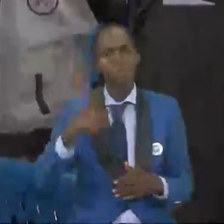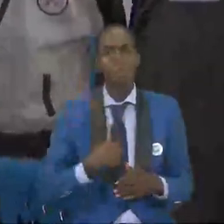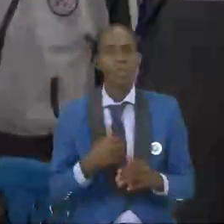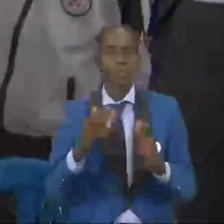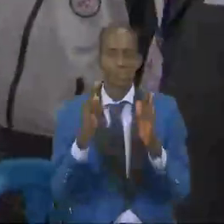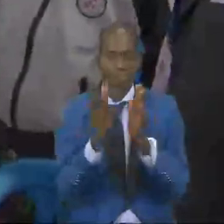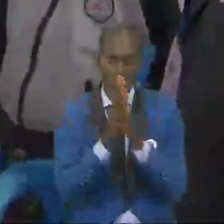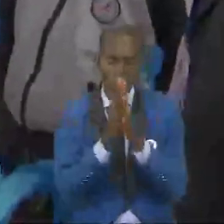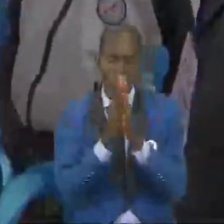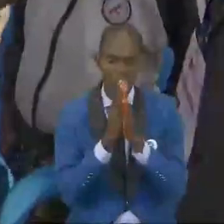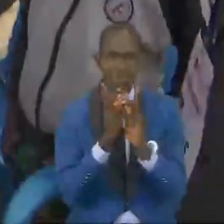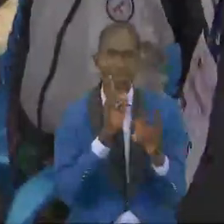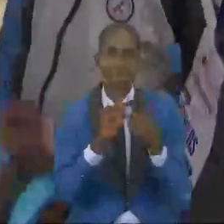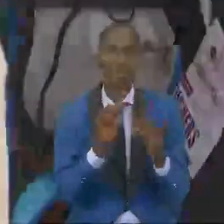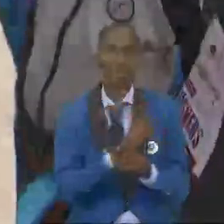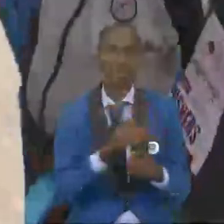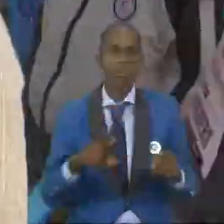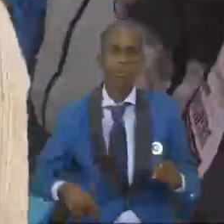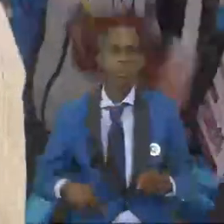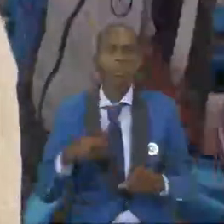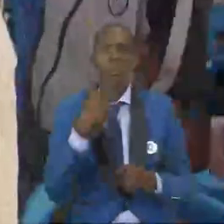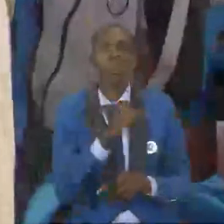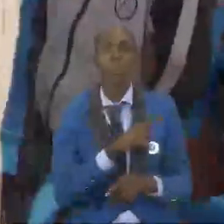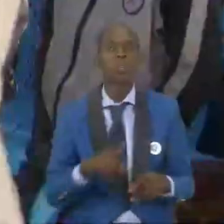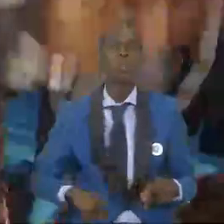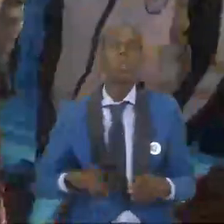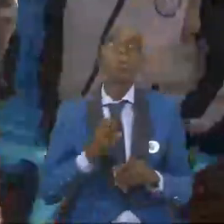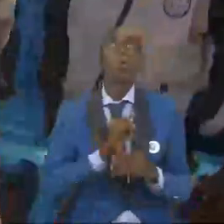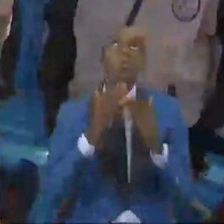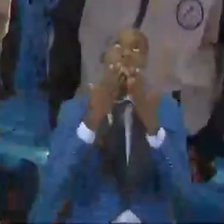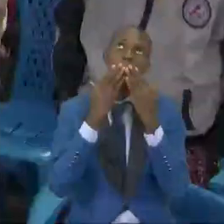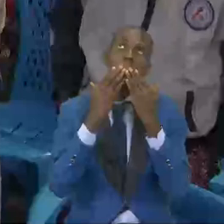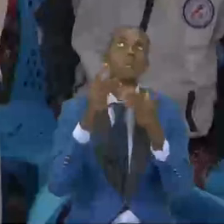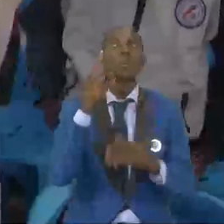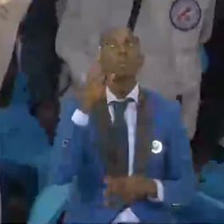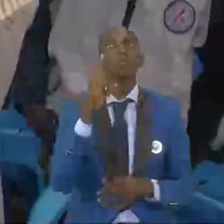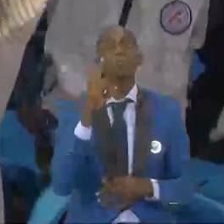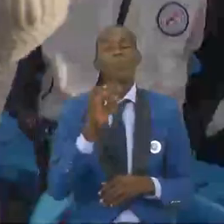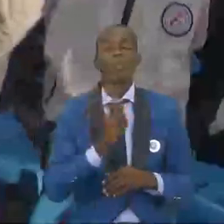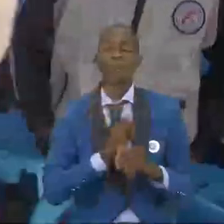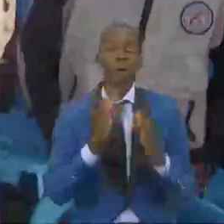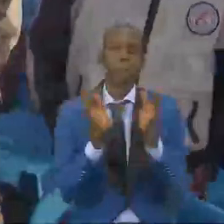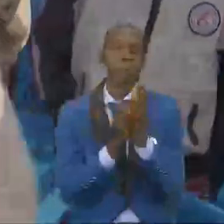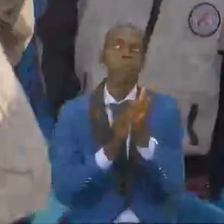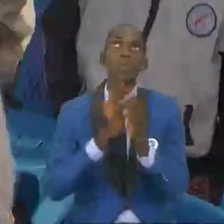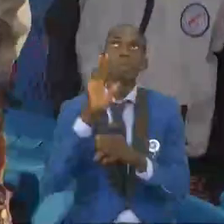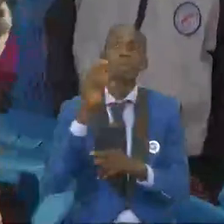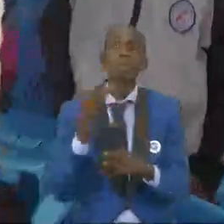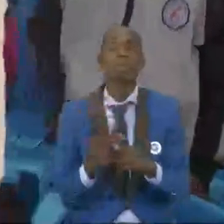de l'héritage que Dieu m'a donné. Ouvre la bouche et parle au Seigneur.